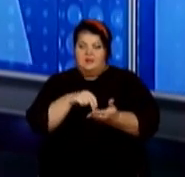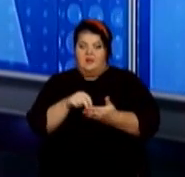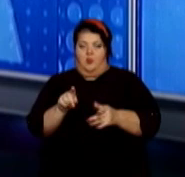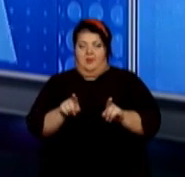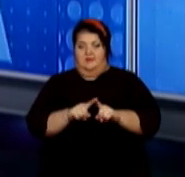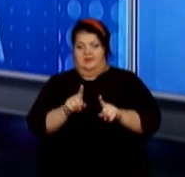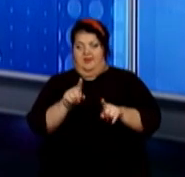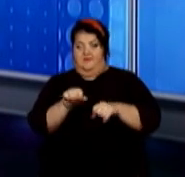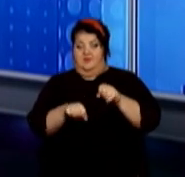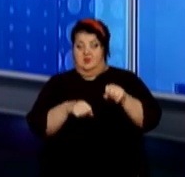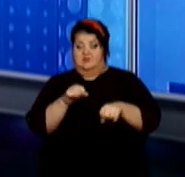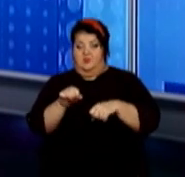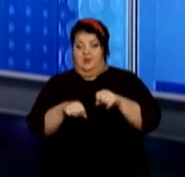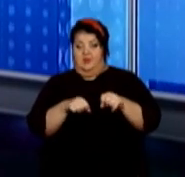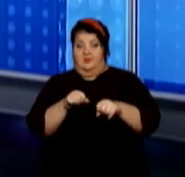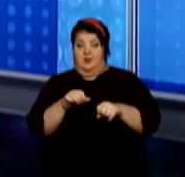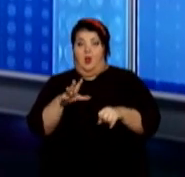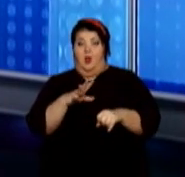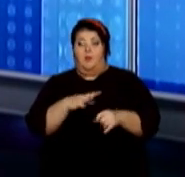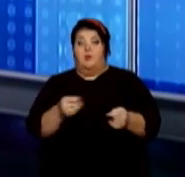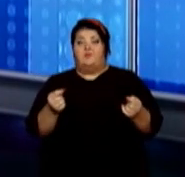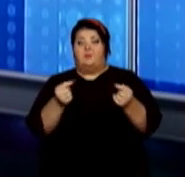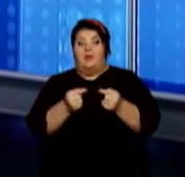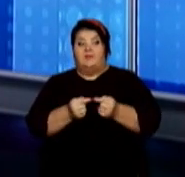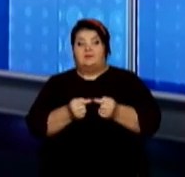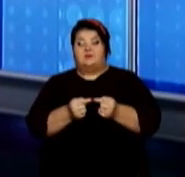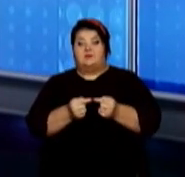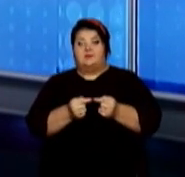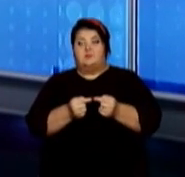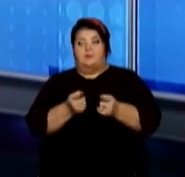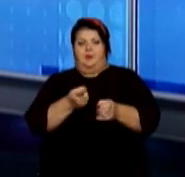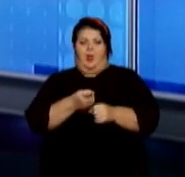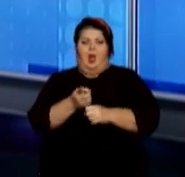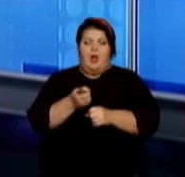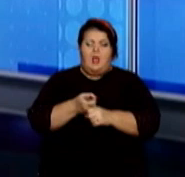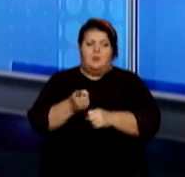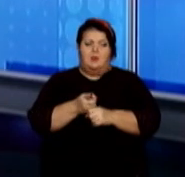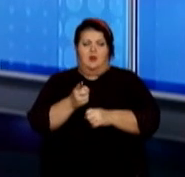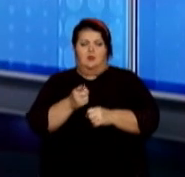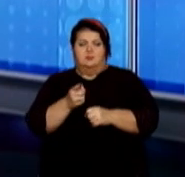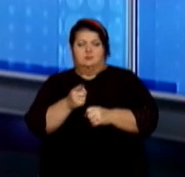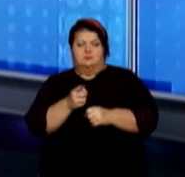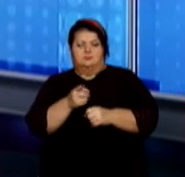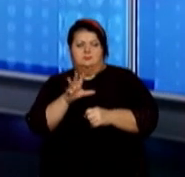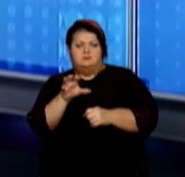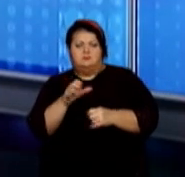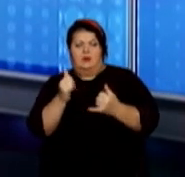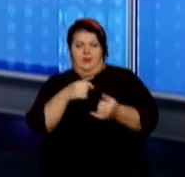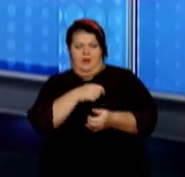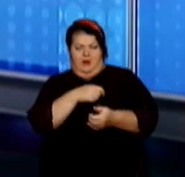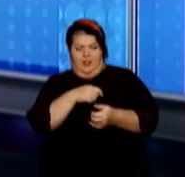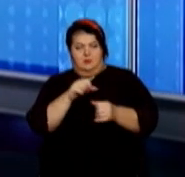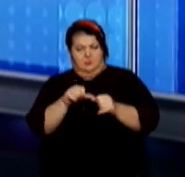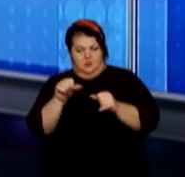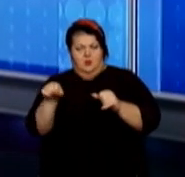велосипедів. Був певний такий волна критики серед мешканців, що і для депутатів окремо